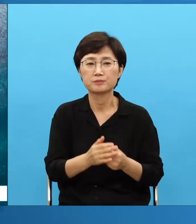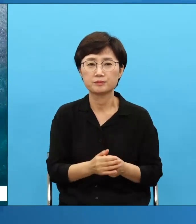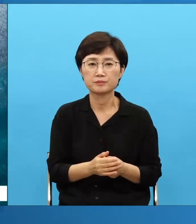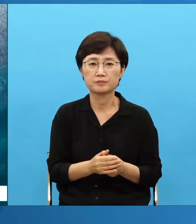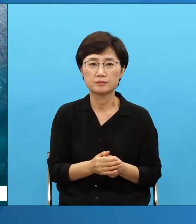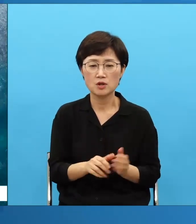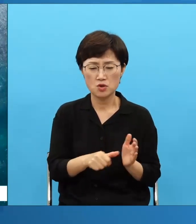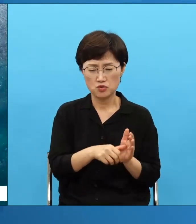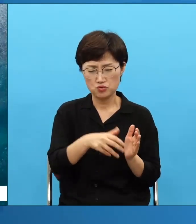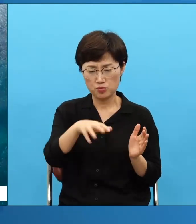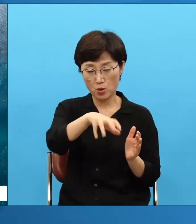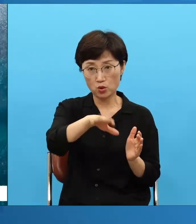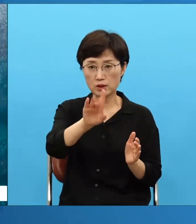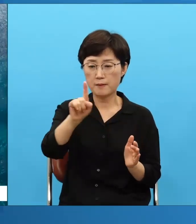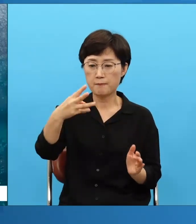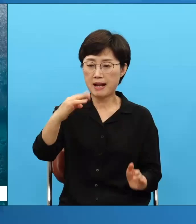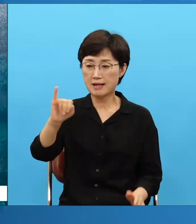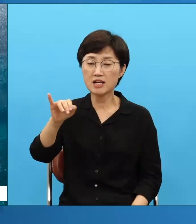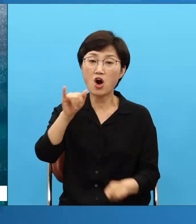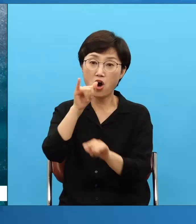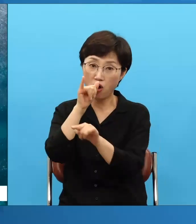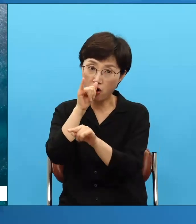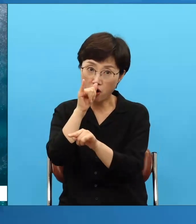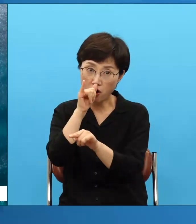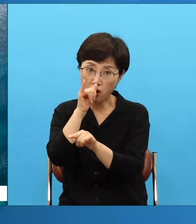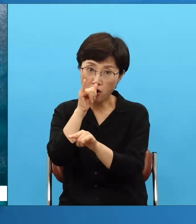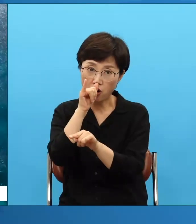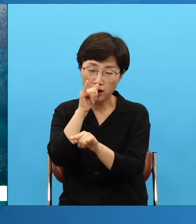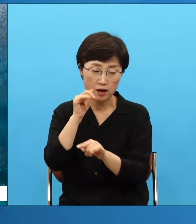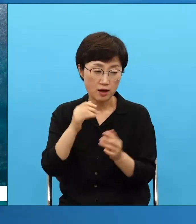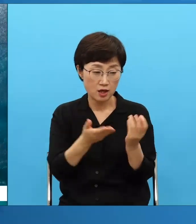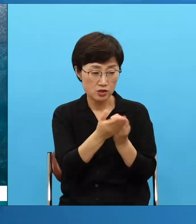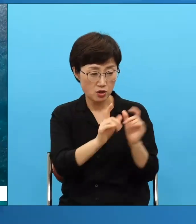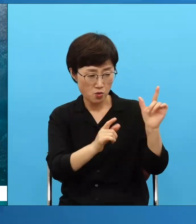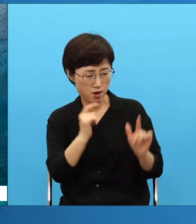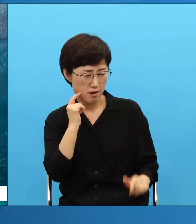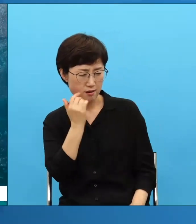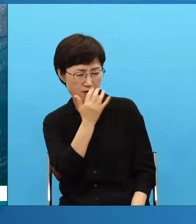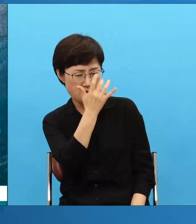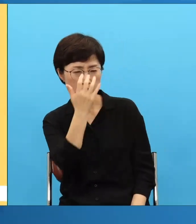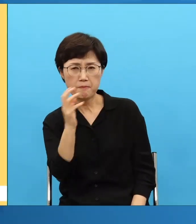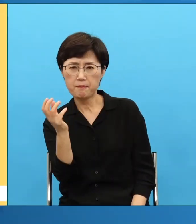유명한 관광지 발리섬을 비롯해서 아름다운 섬들이 아주 많아.